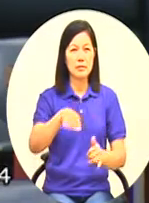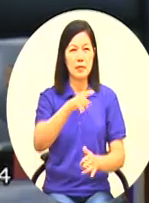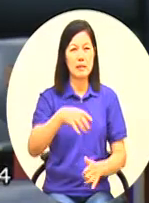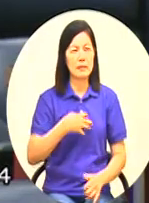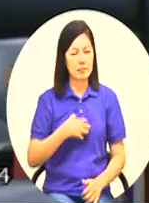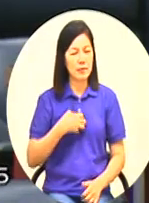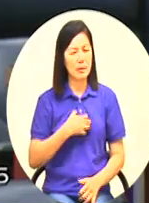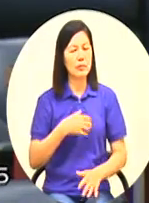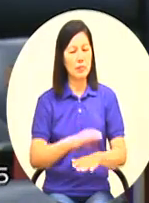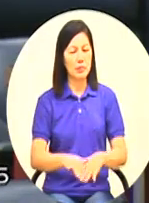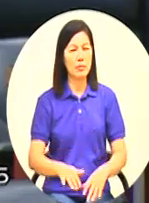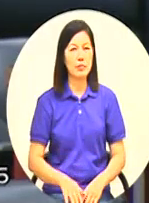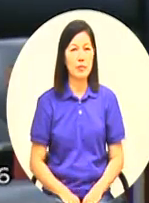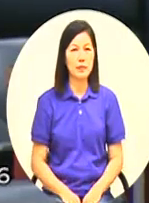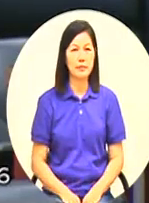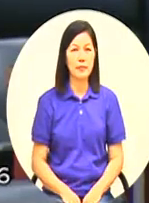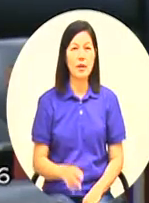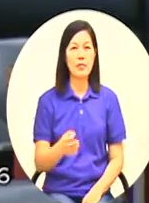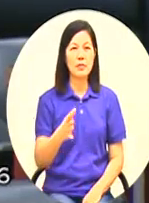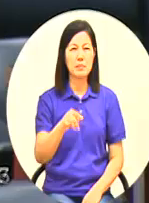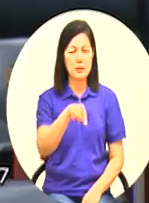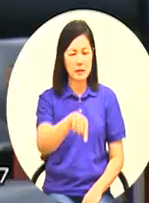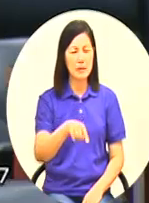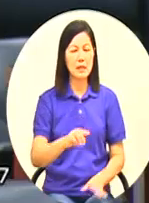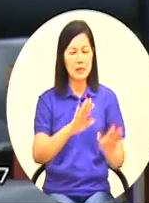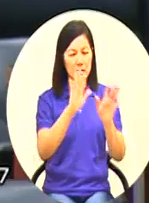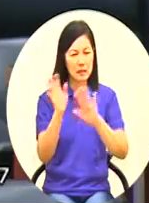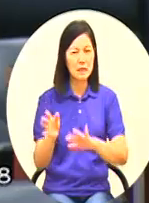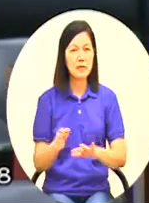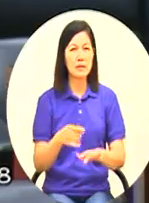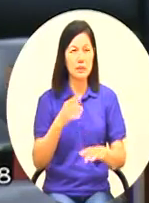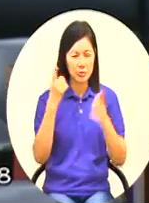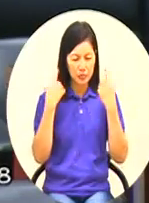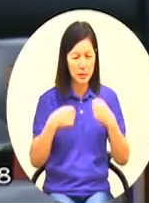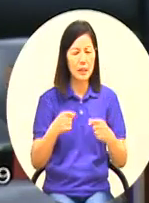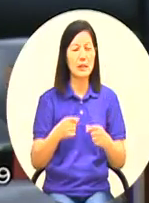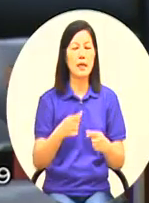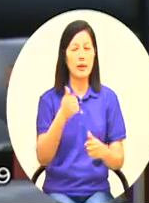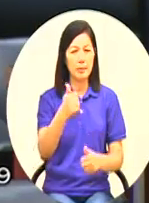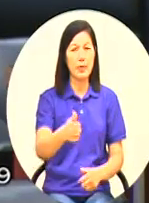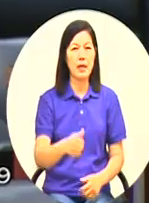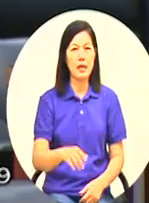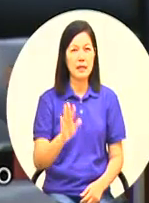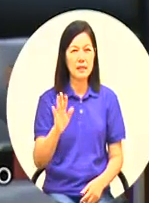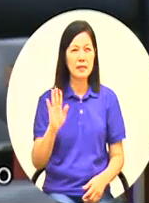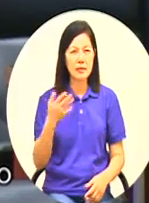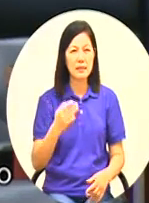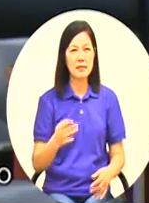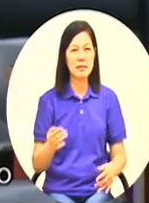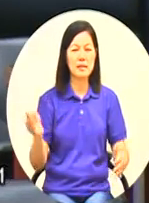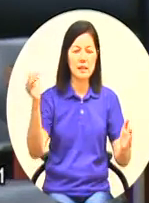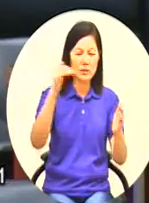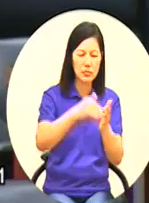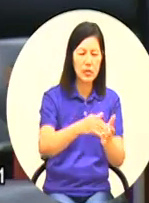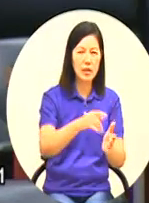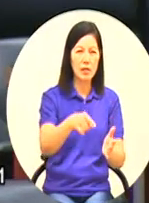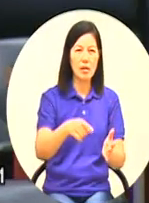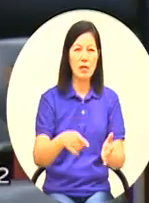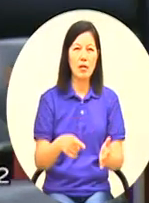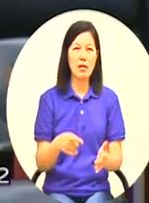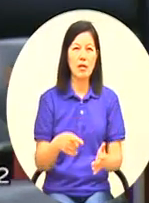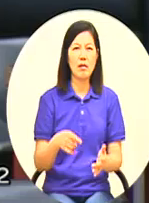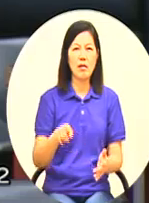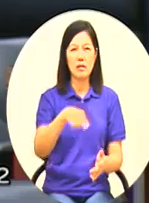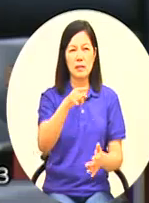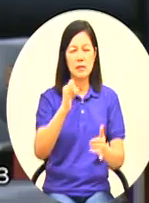的，非常的好的良意哦。可是不搞不哦，迄个社会观感也不太